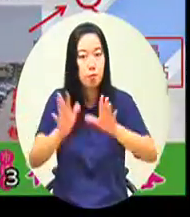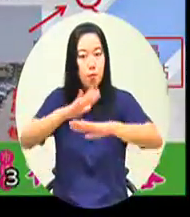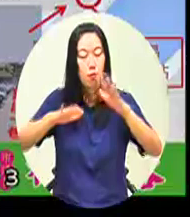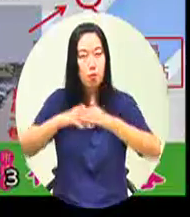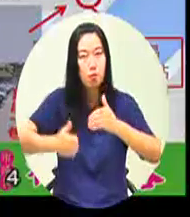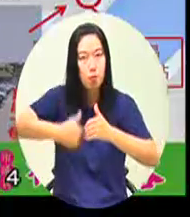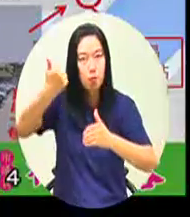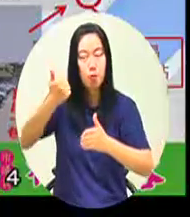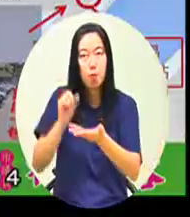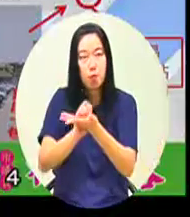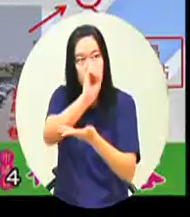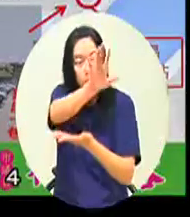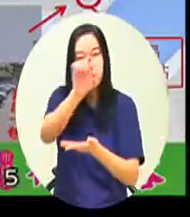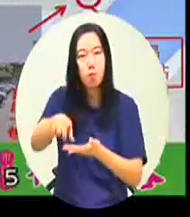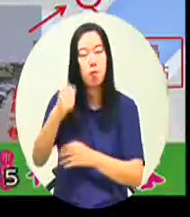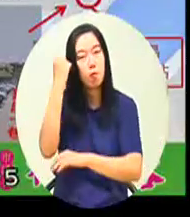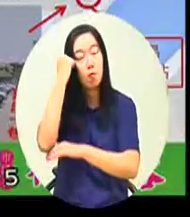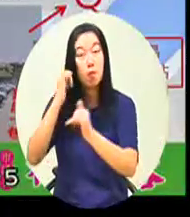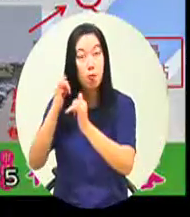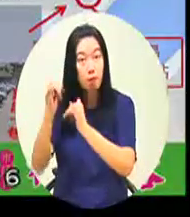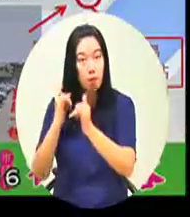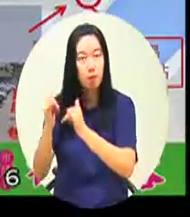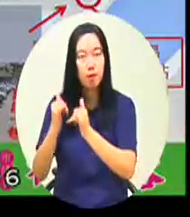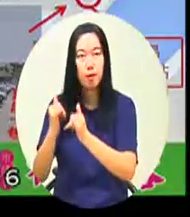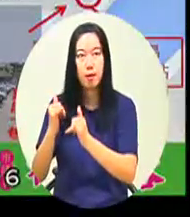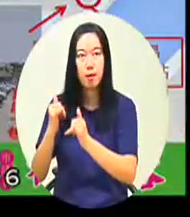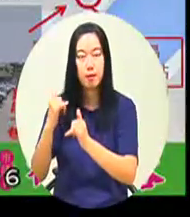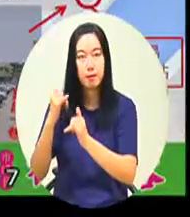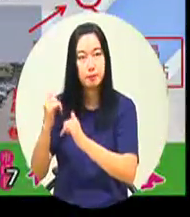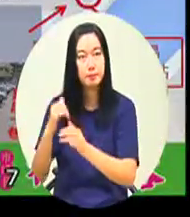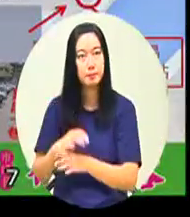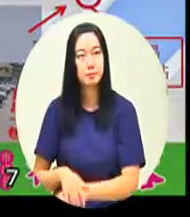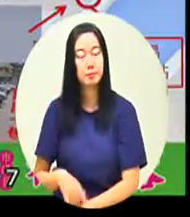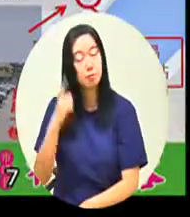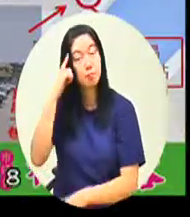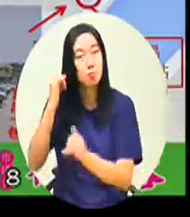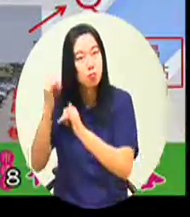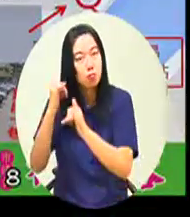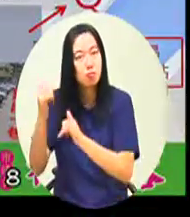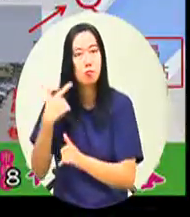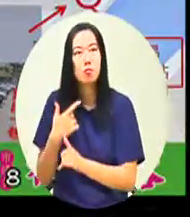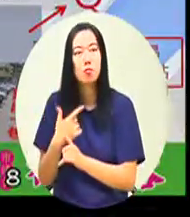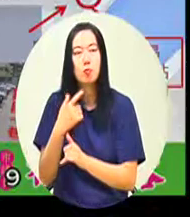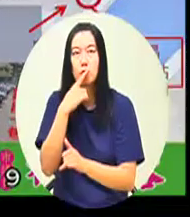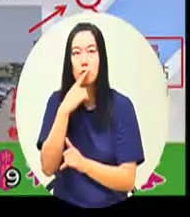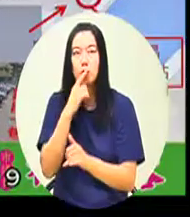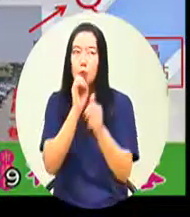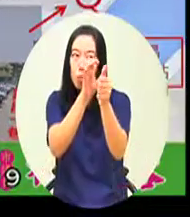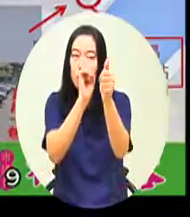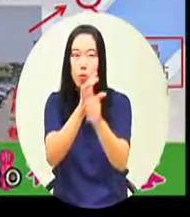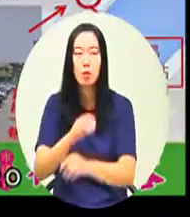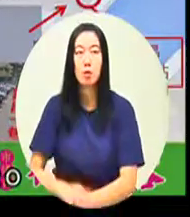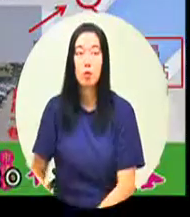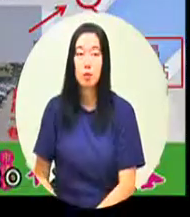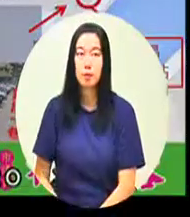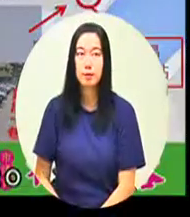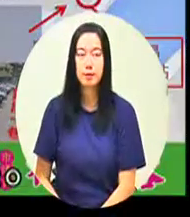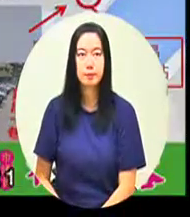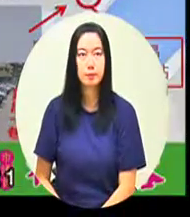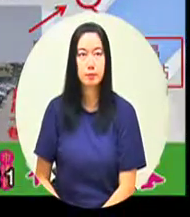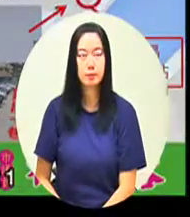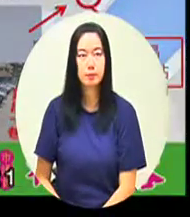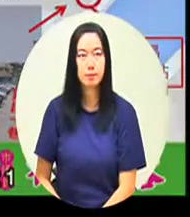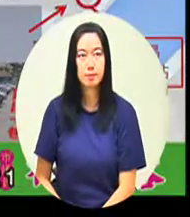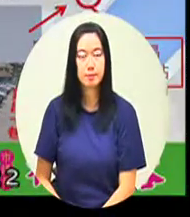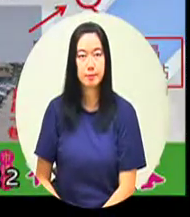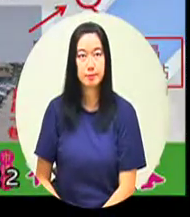映，当地居民的也诉求，所以也已经